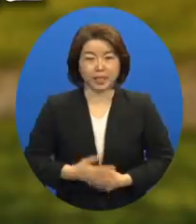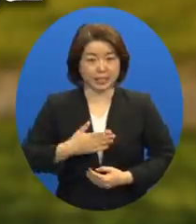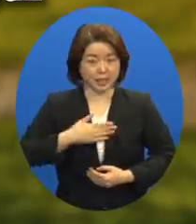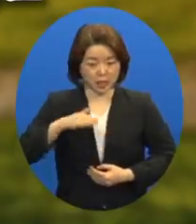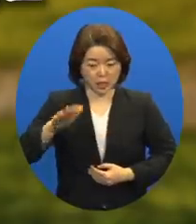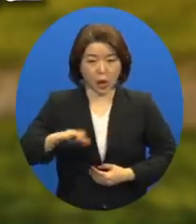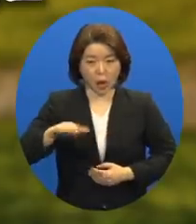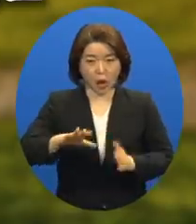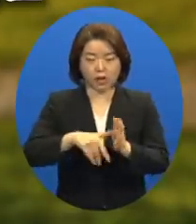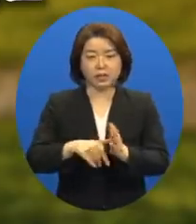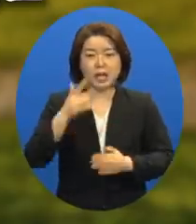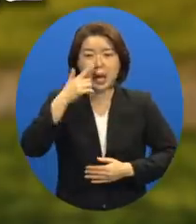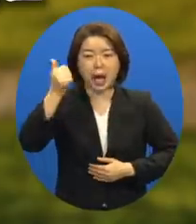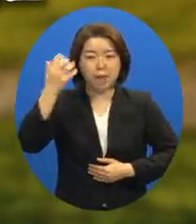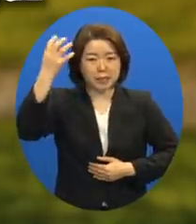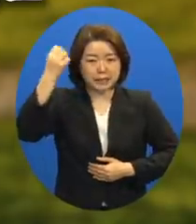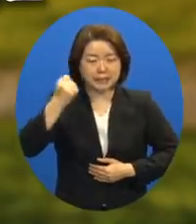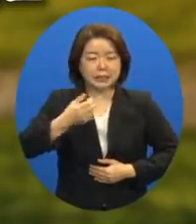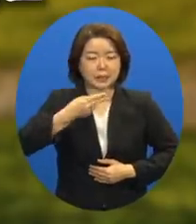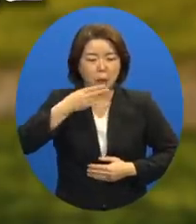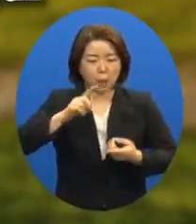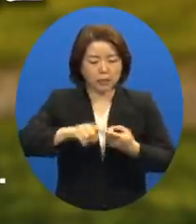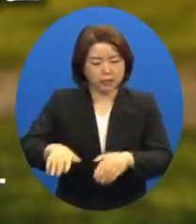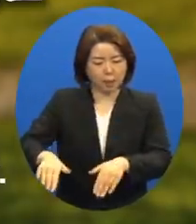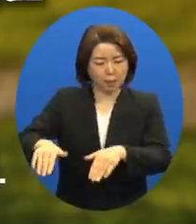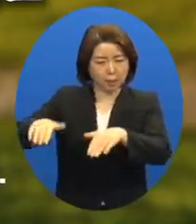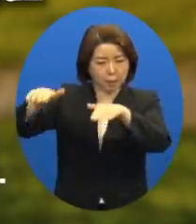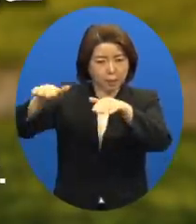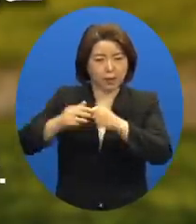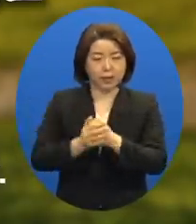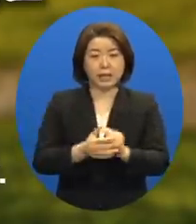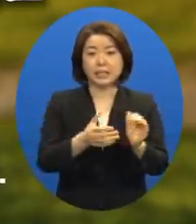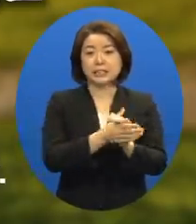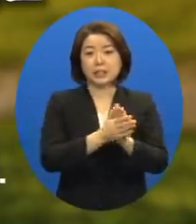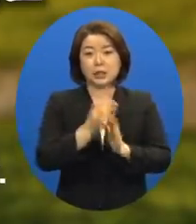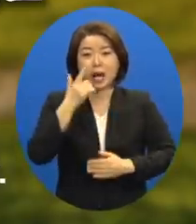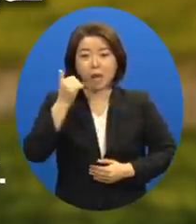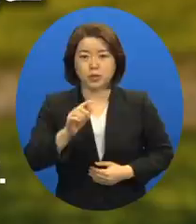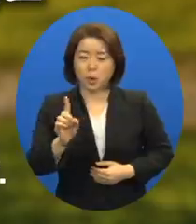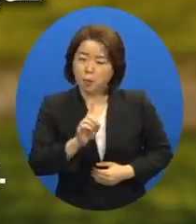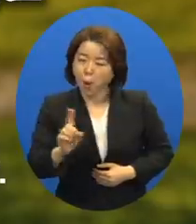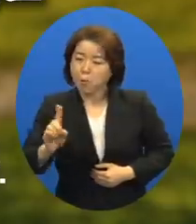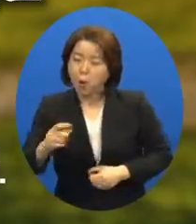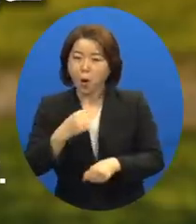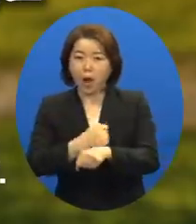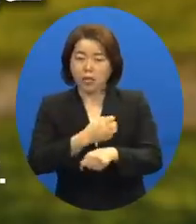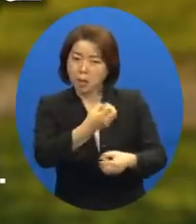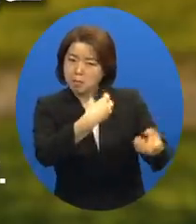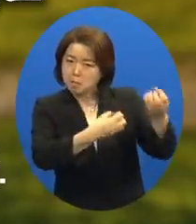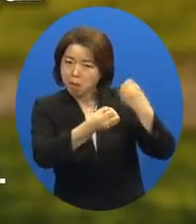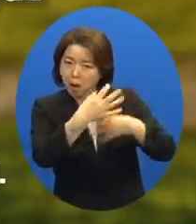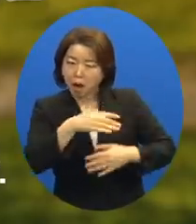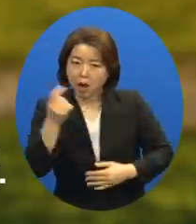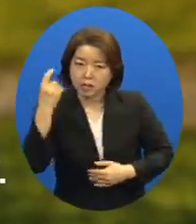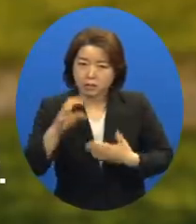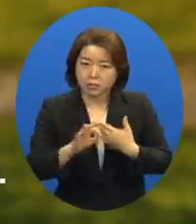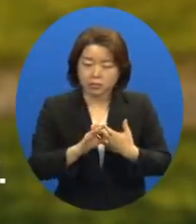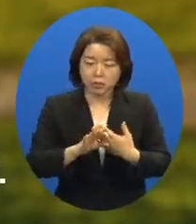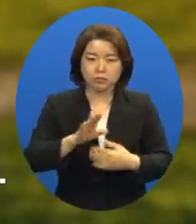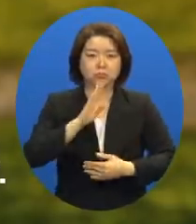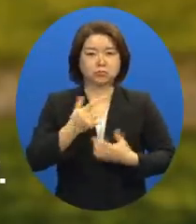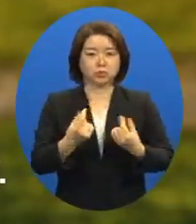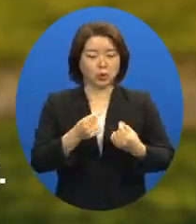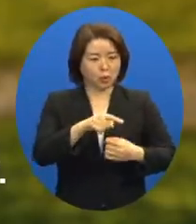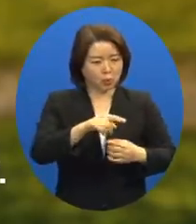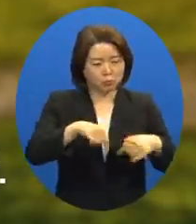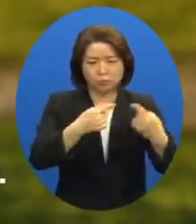저는 어릴 적 아버지의 기억이 없는 채 자랐습니다. 친구들이 아버지와 무엇을 했다는 이야기를 들을 때면 전 당연히 껴들